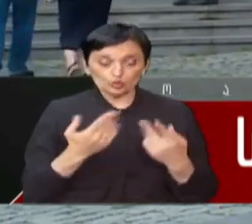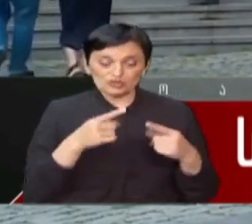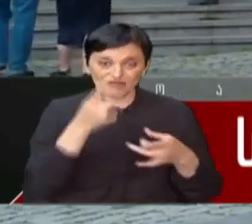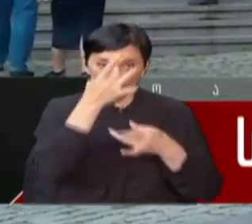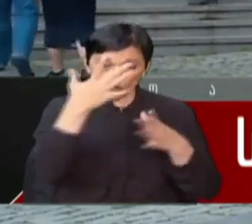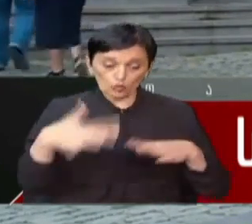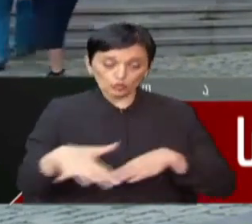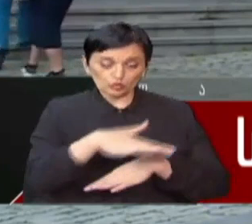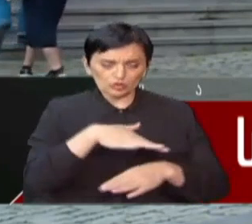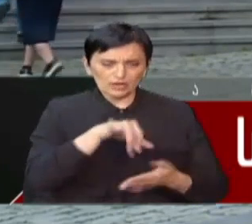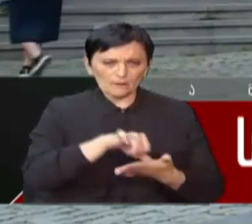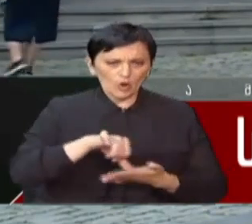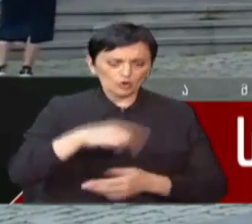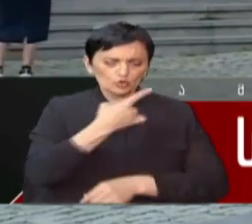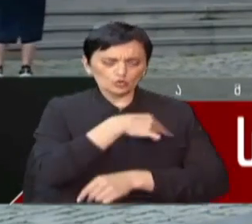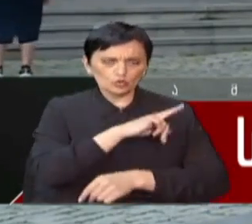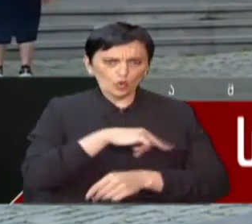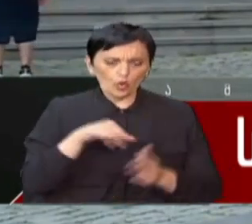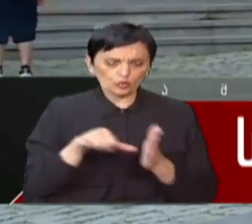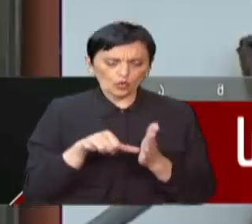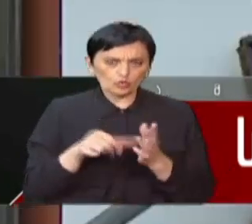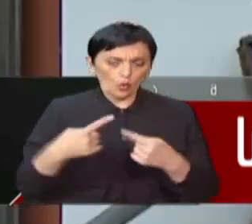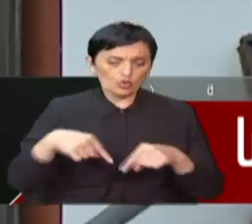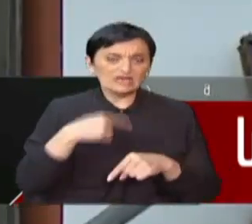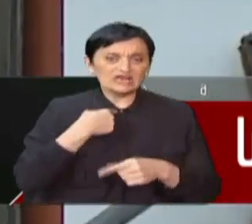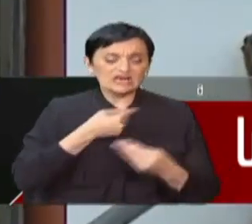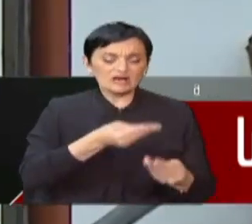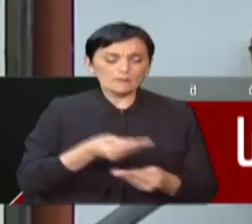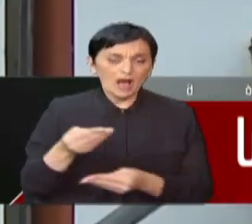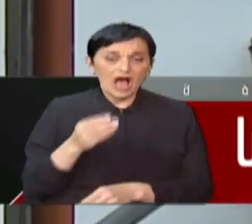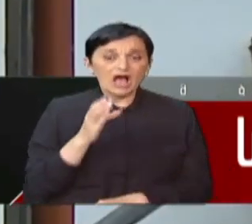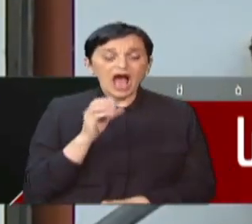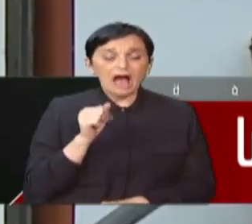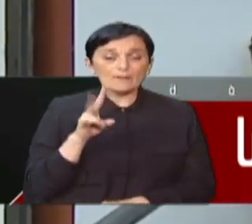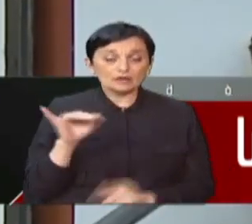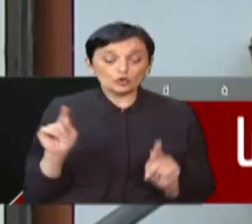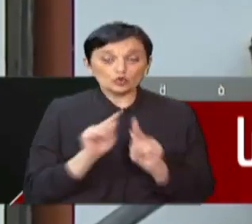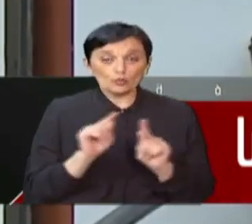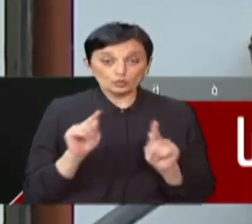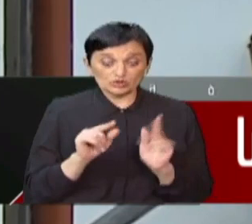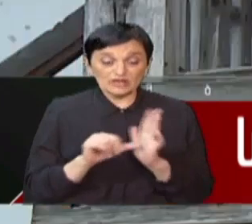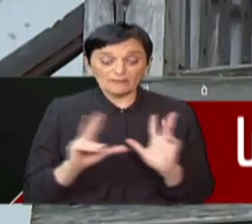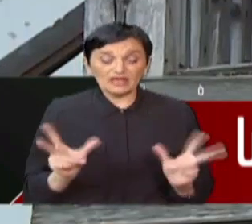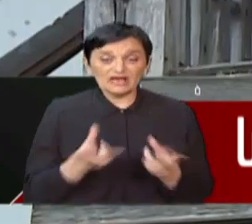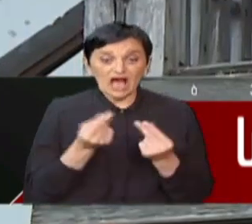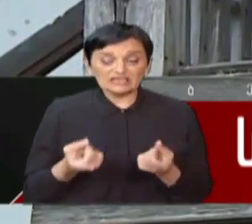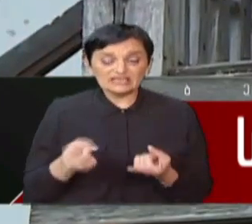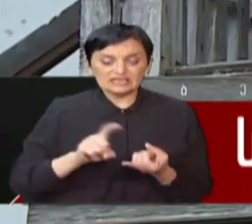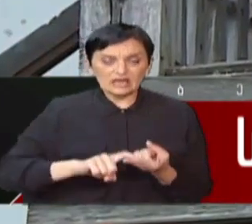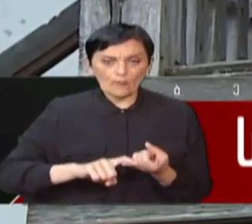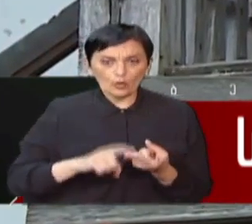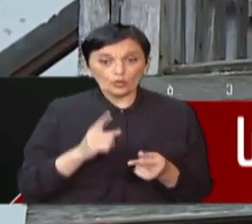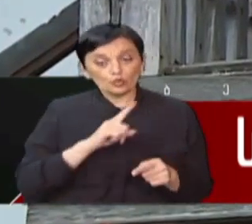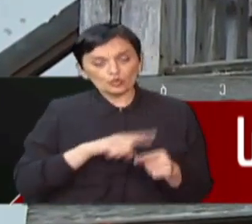cultural speroși monatile donori organizației biro mi vătuniu tikat schmă. Sandru Ahmetelis muzeumis gădarce nahla imazia damoki de buli